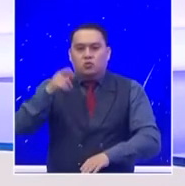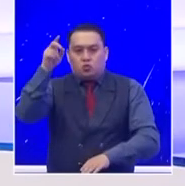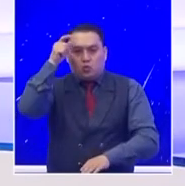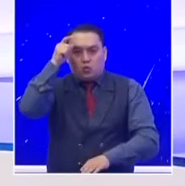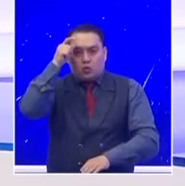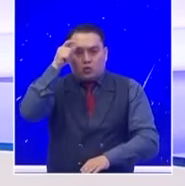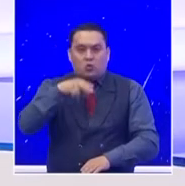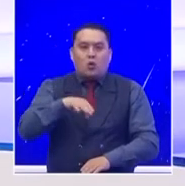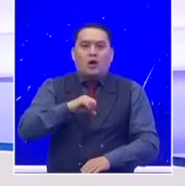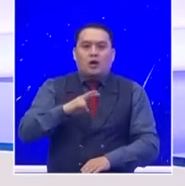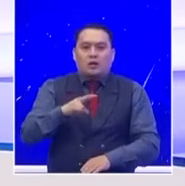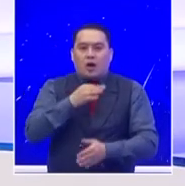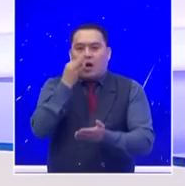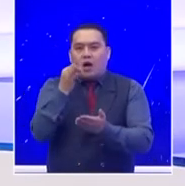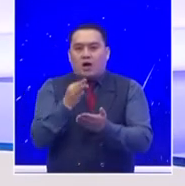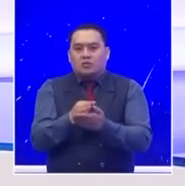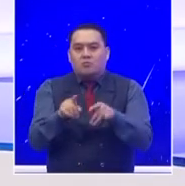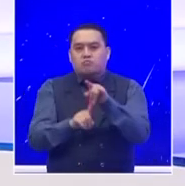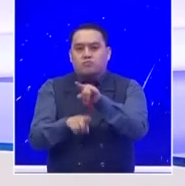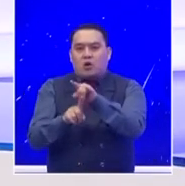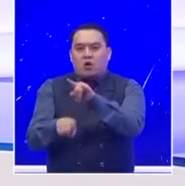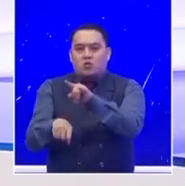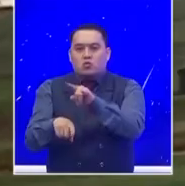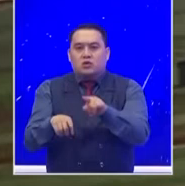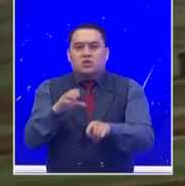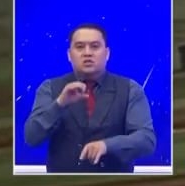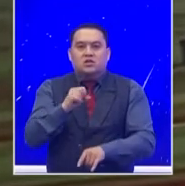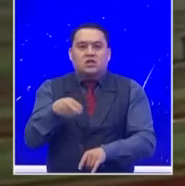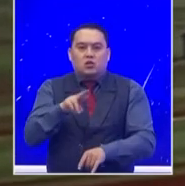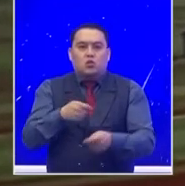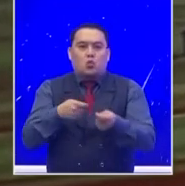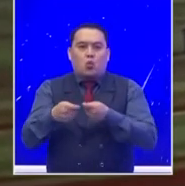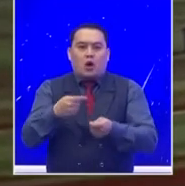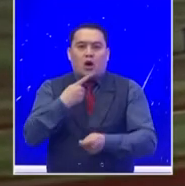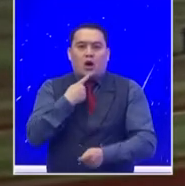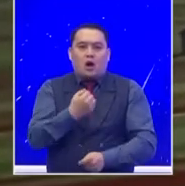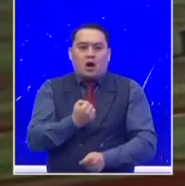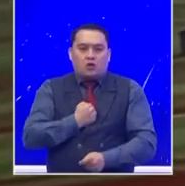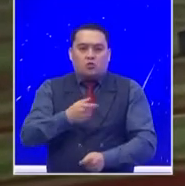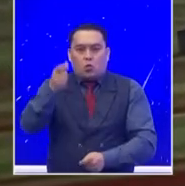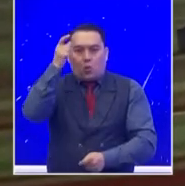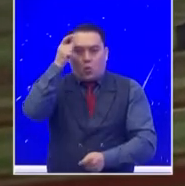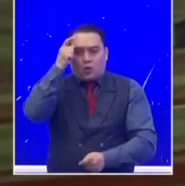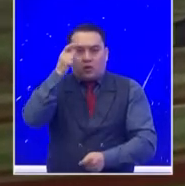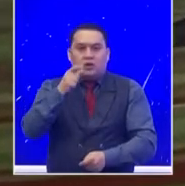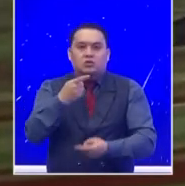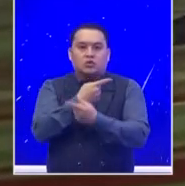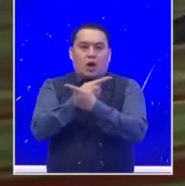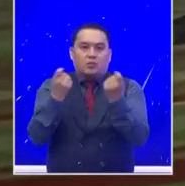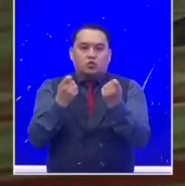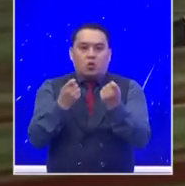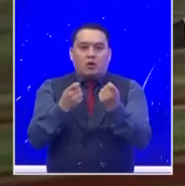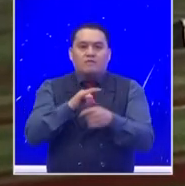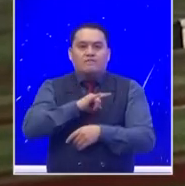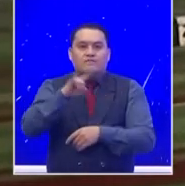Турции Рахми Доган. Ответственность за бомбардировки он возложил на сирийскую правительственную армию, хотя турецкие издания ранее сообщали